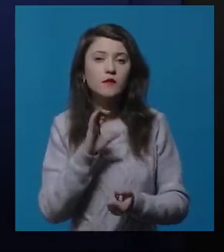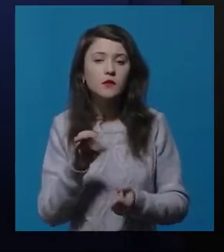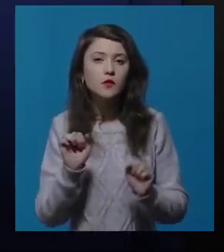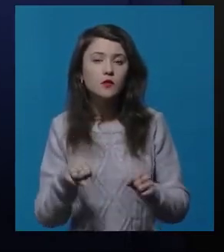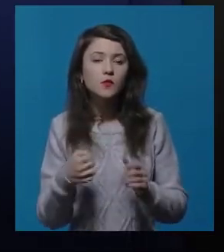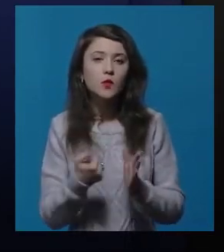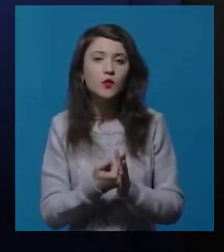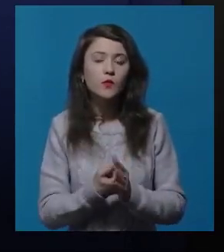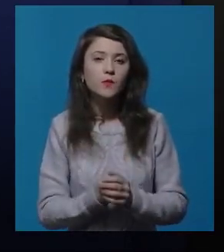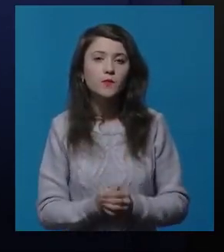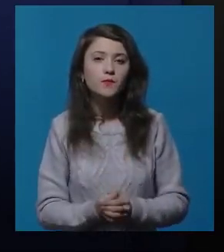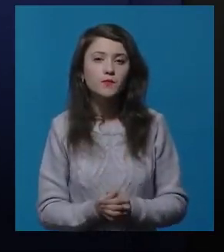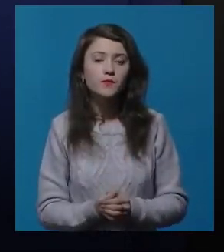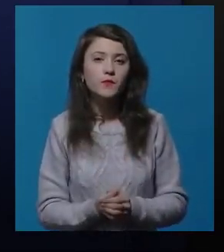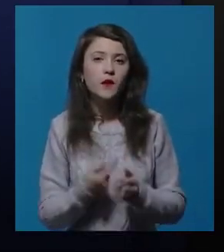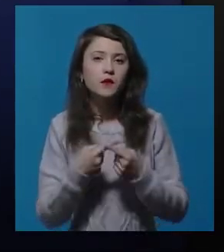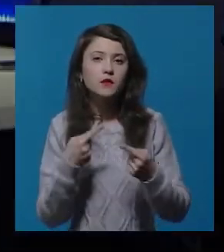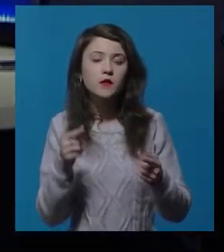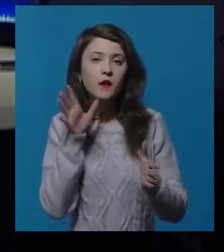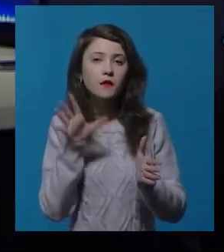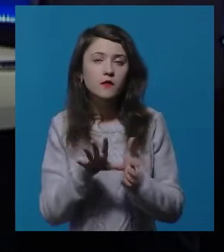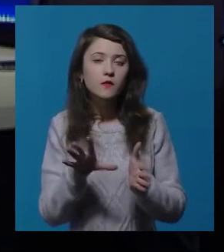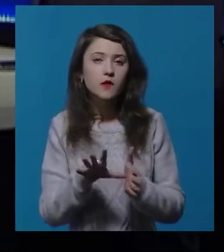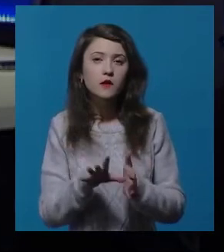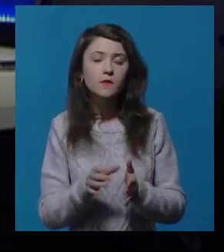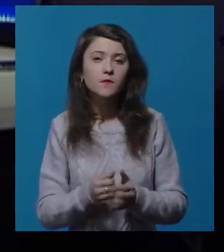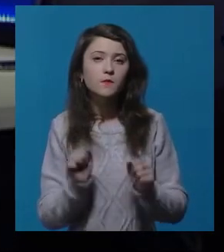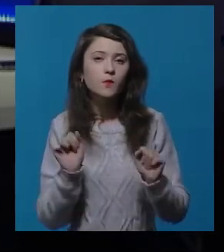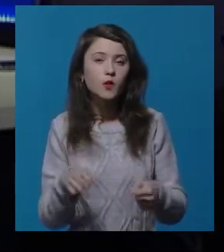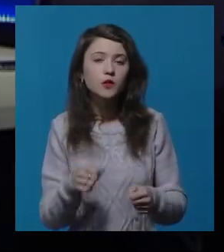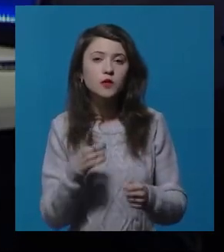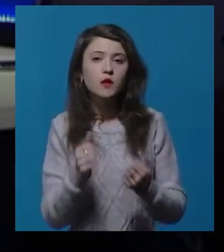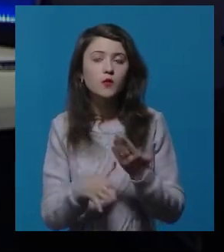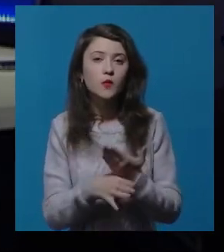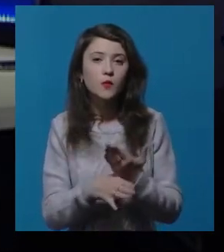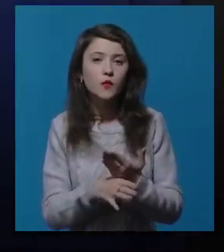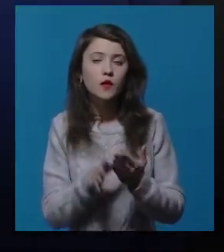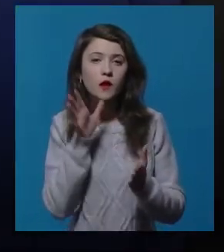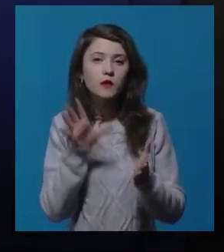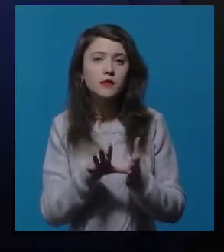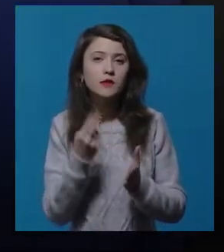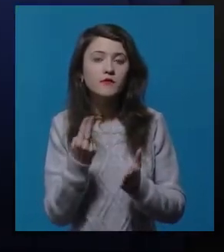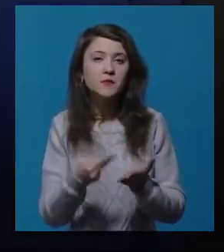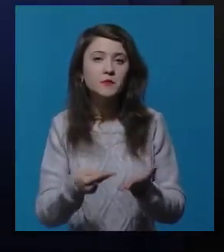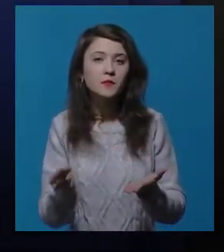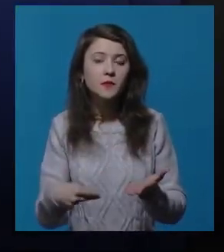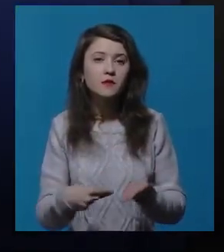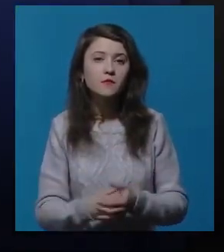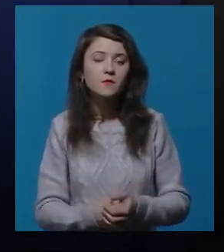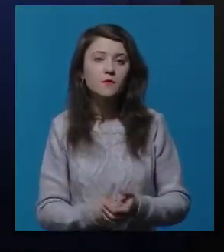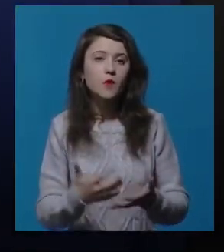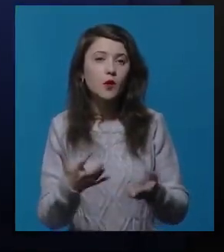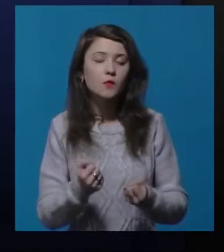до різних електронних сервісів. Можуть за допомогою електронного цифрового підпису там отримати